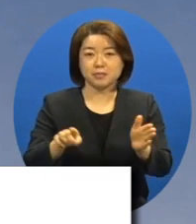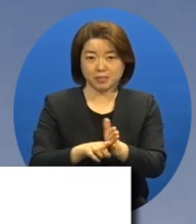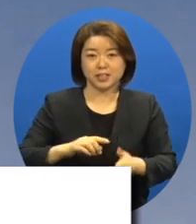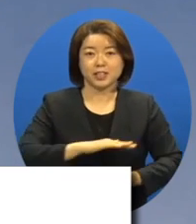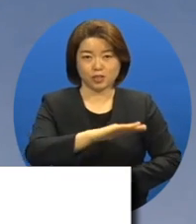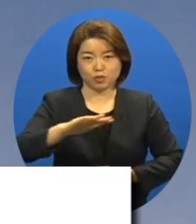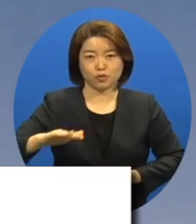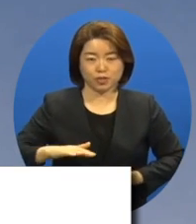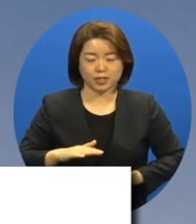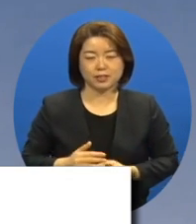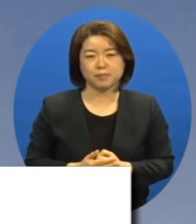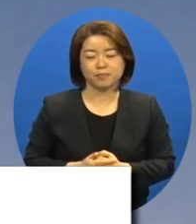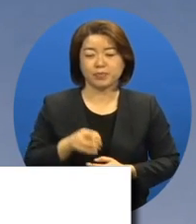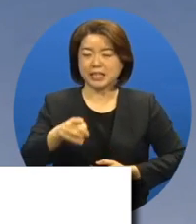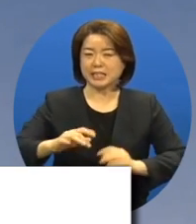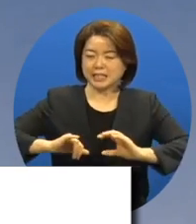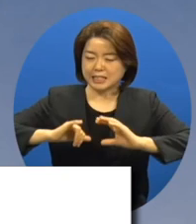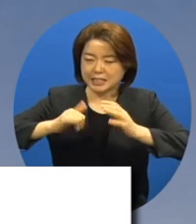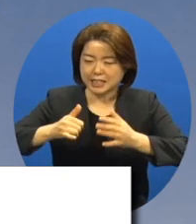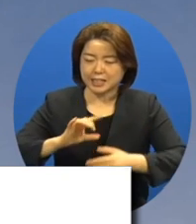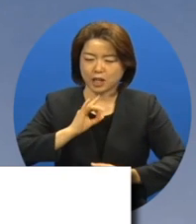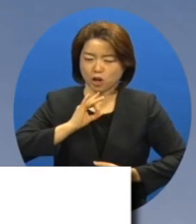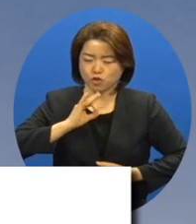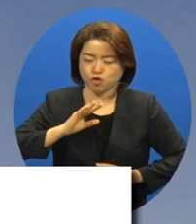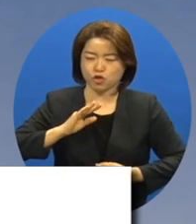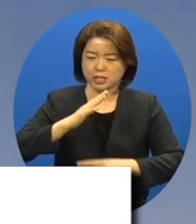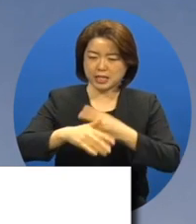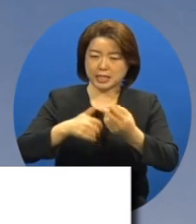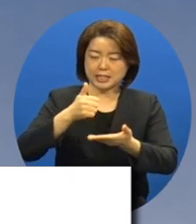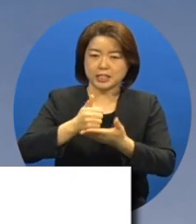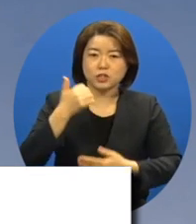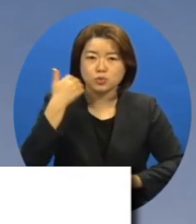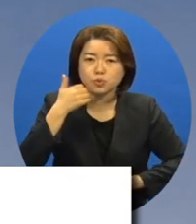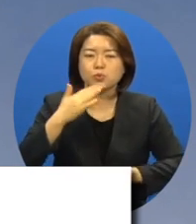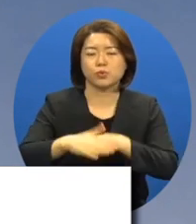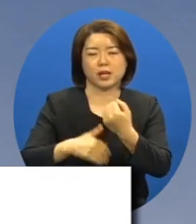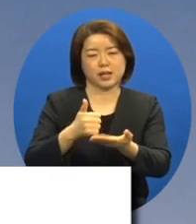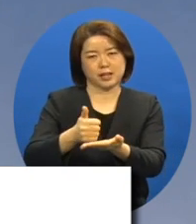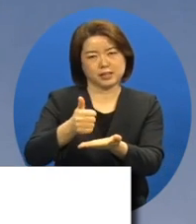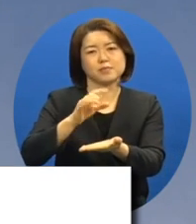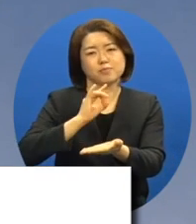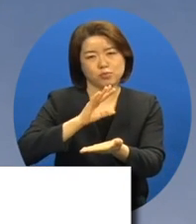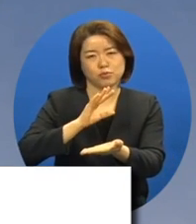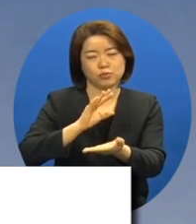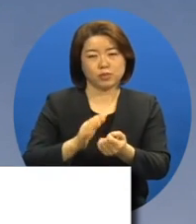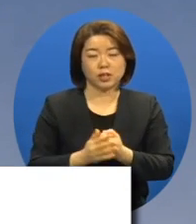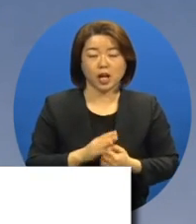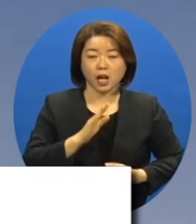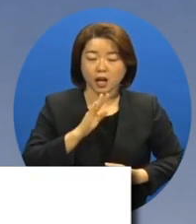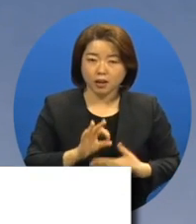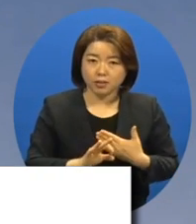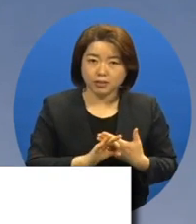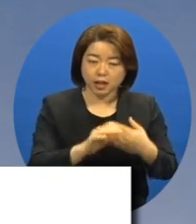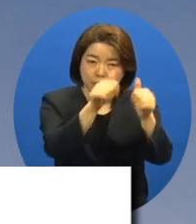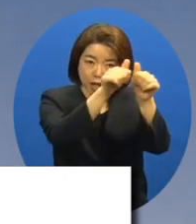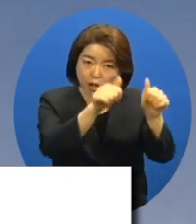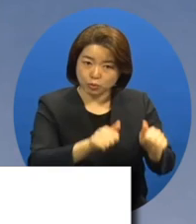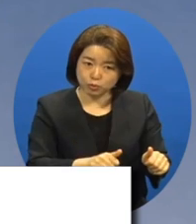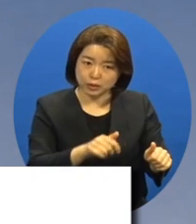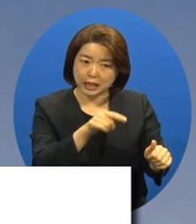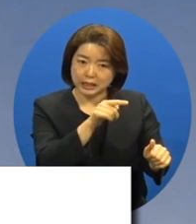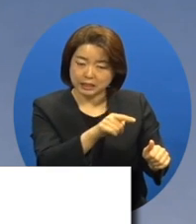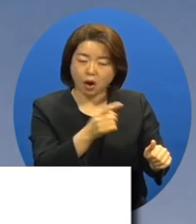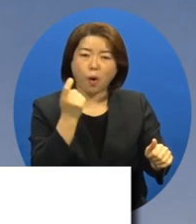세상에 유일한 신은 하나님 밖에 없으십니다 그렇다면 우상은 것은 사실은